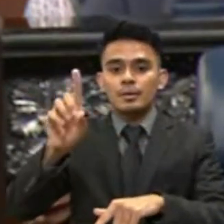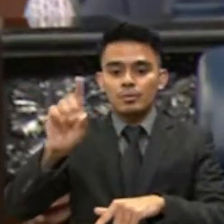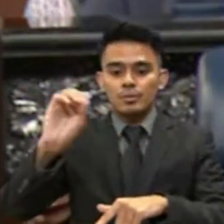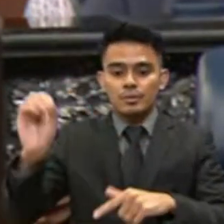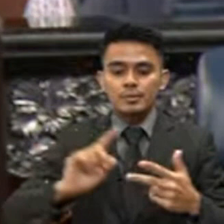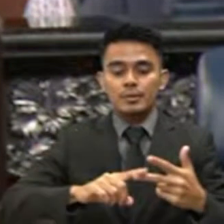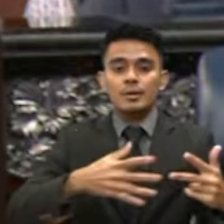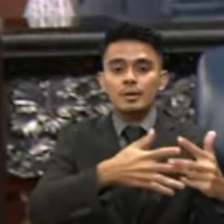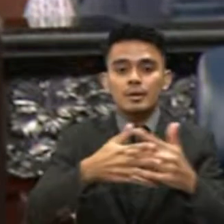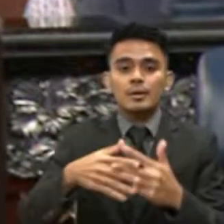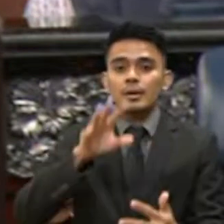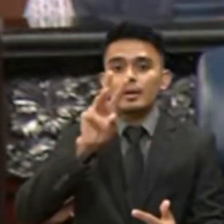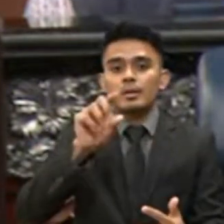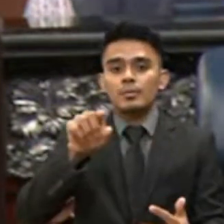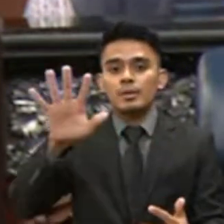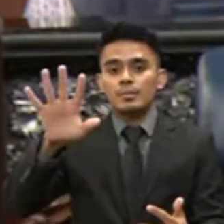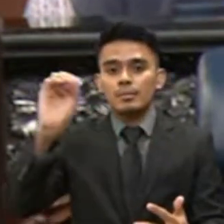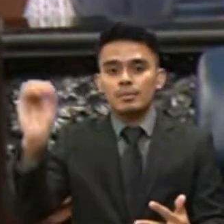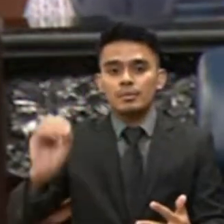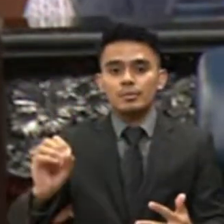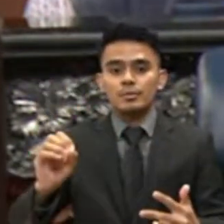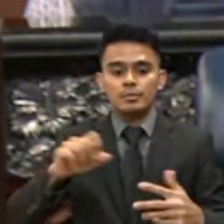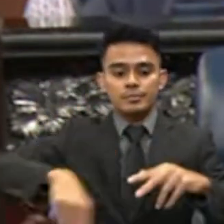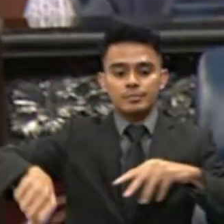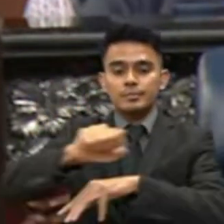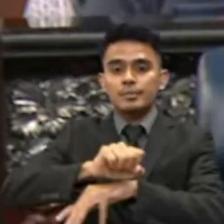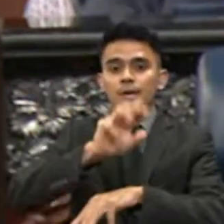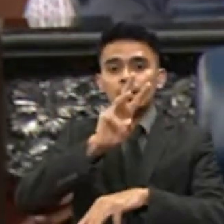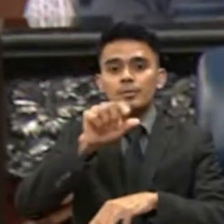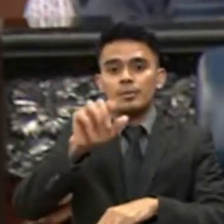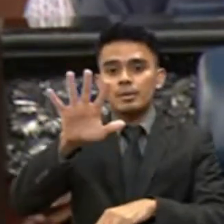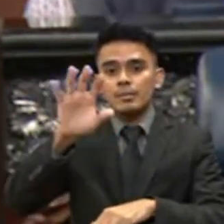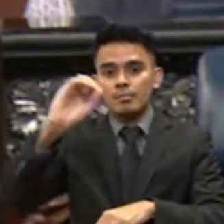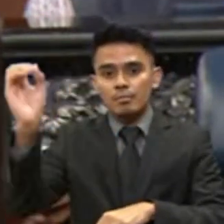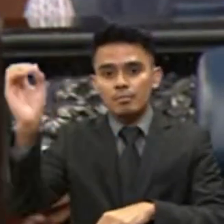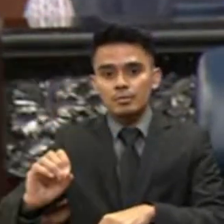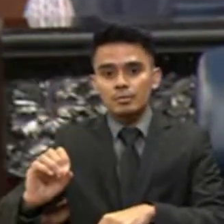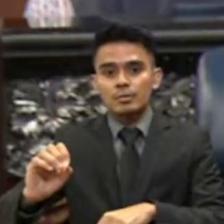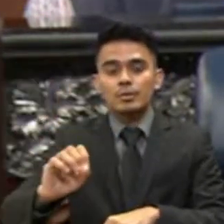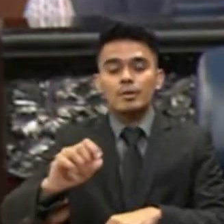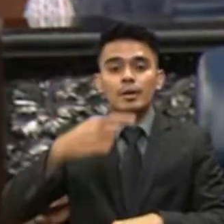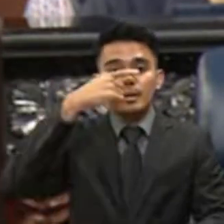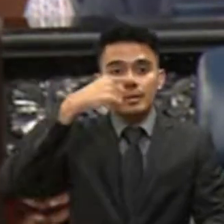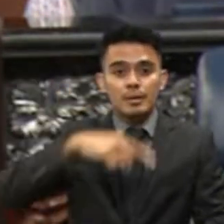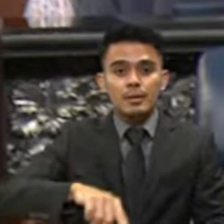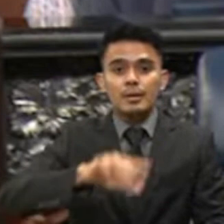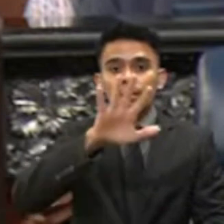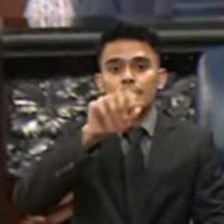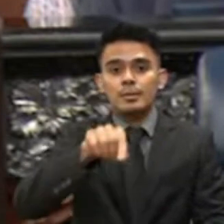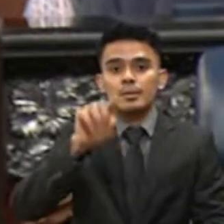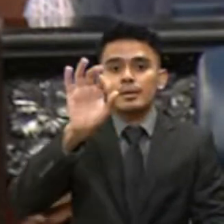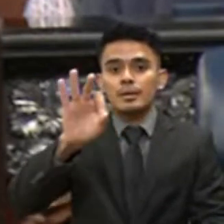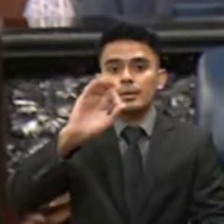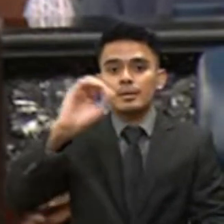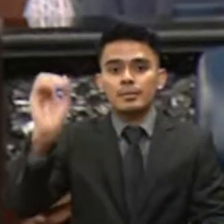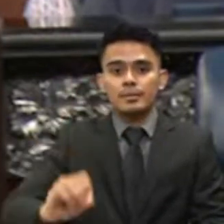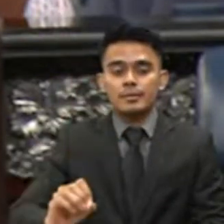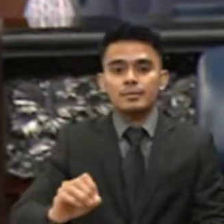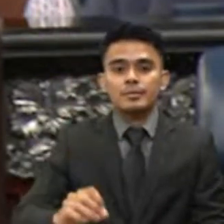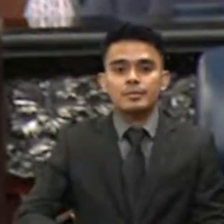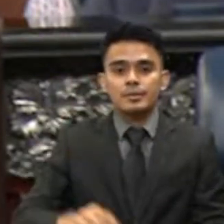Serikat 6 populehan 500 Singapura 6 kepulauan 500 Thailand 5 populasi